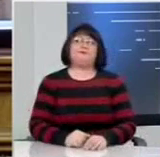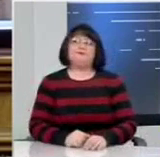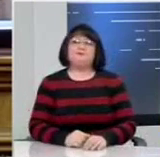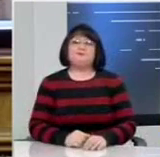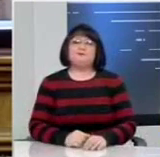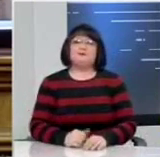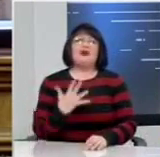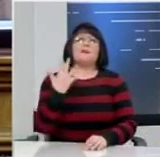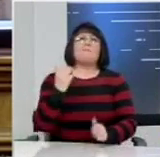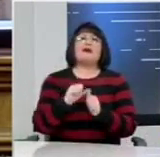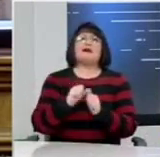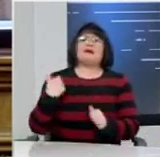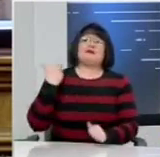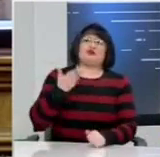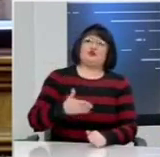Εδώ και 5 μήνες